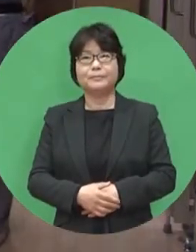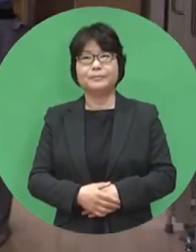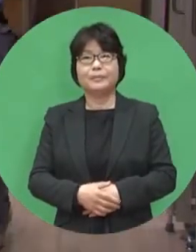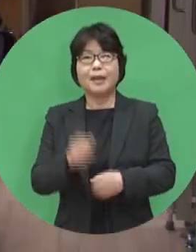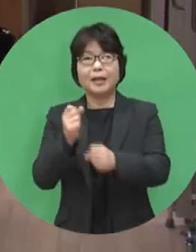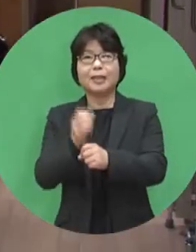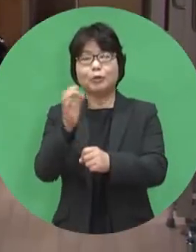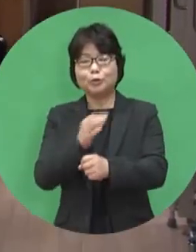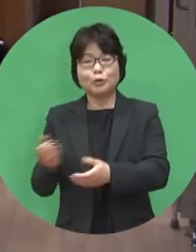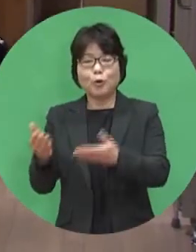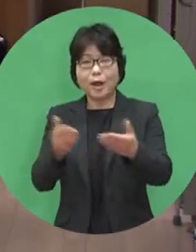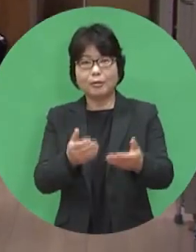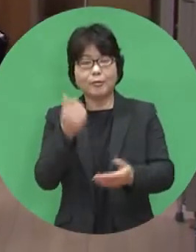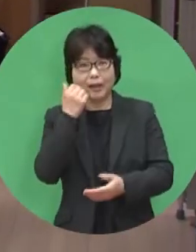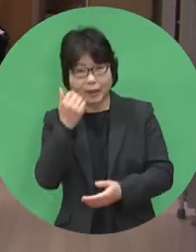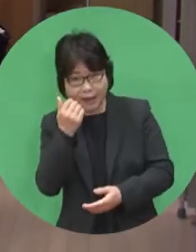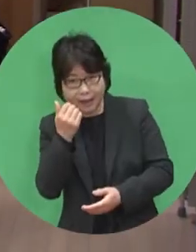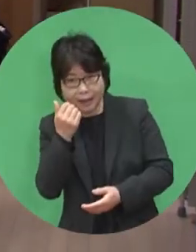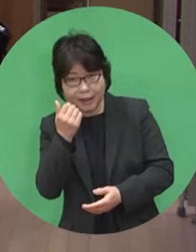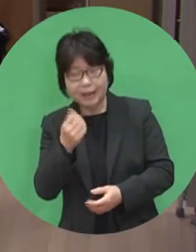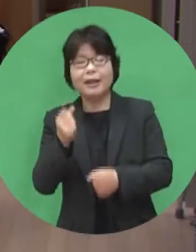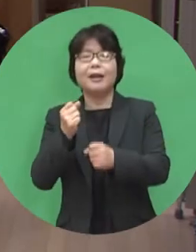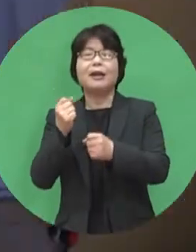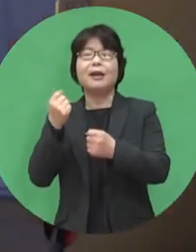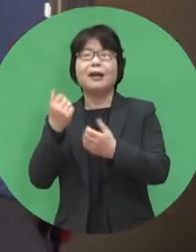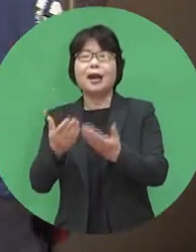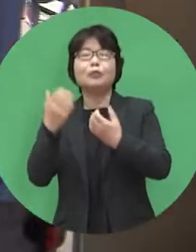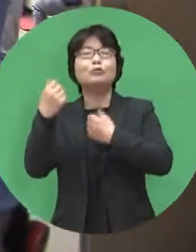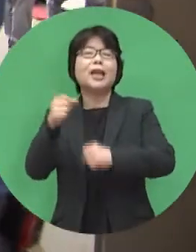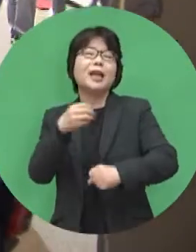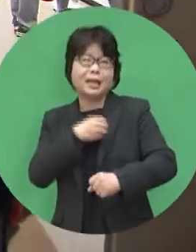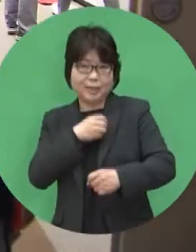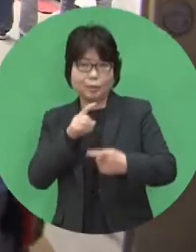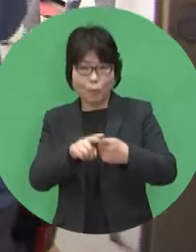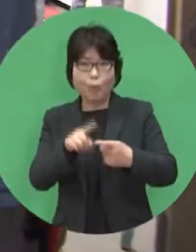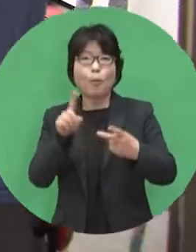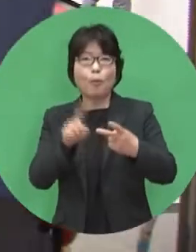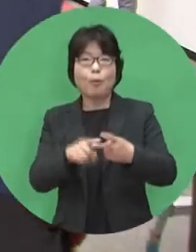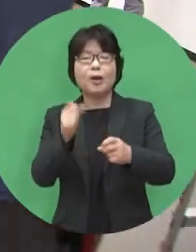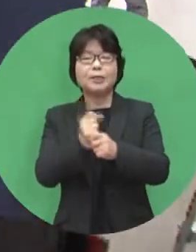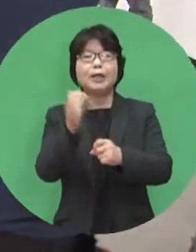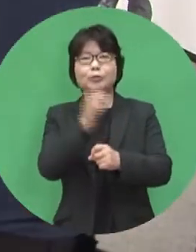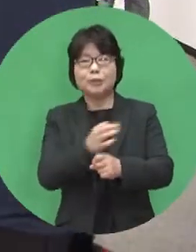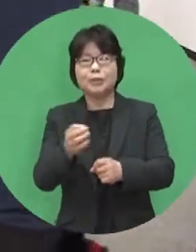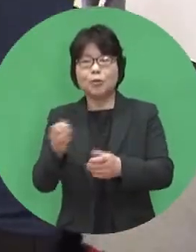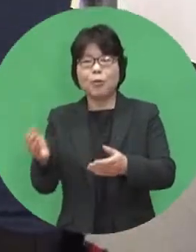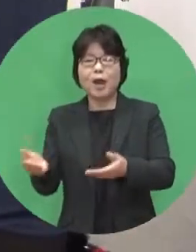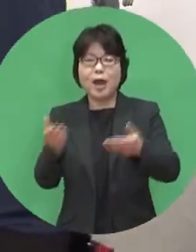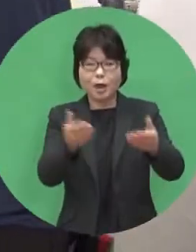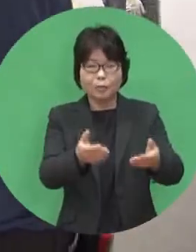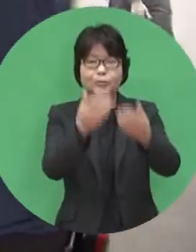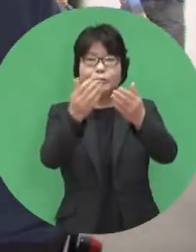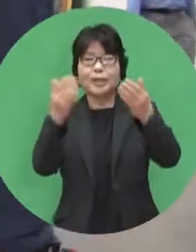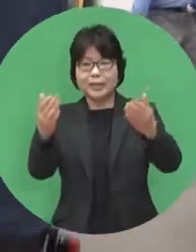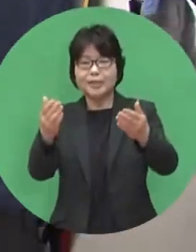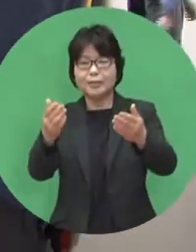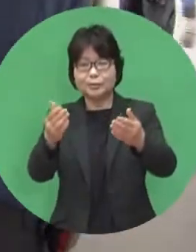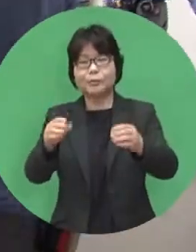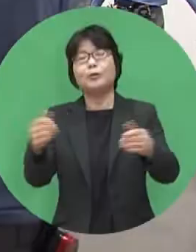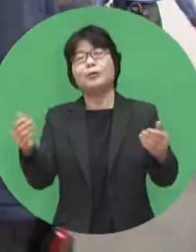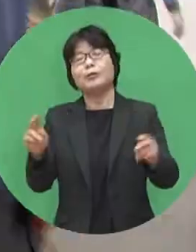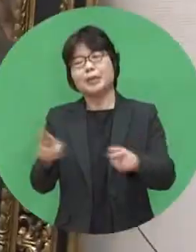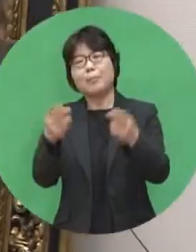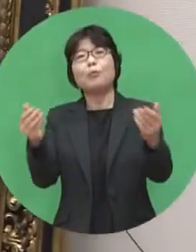作品を移動しているのは学芸員と作品の搬入、搬出、展示のプロ。